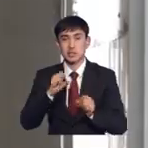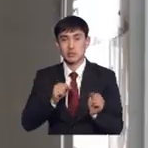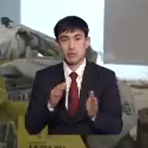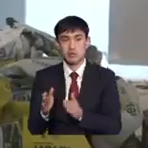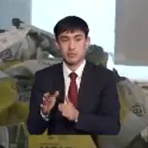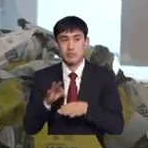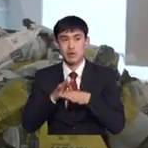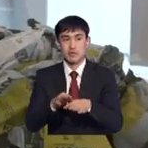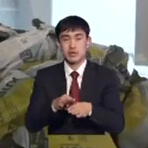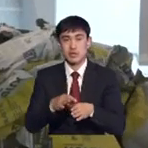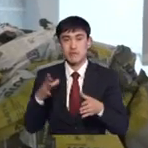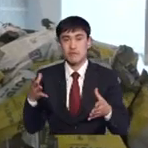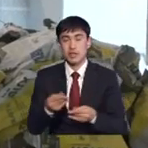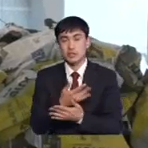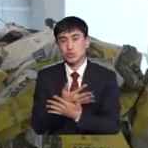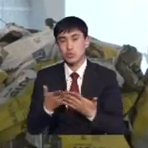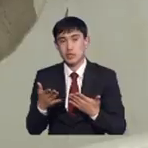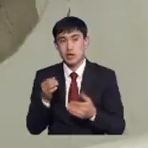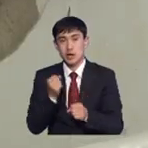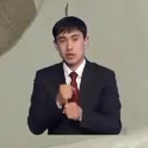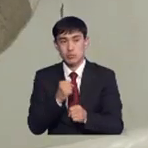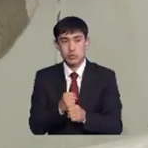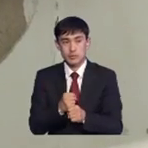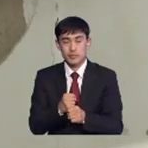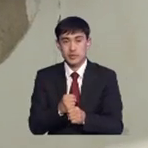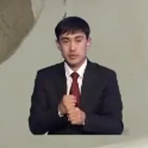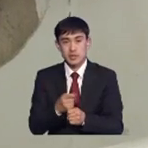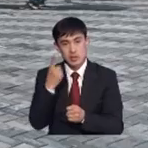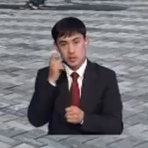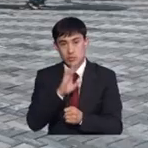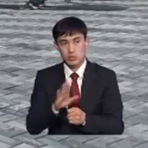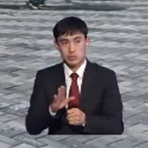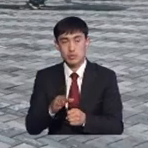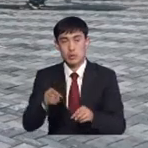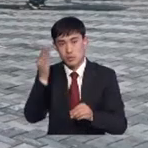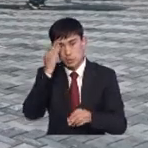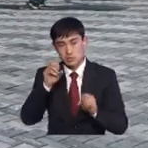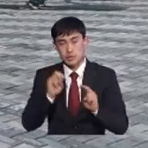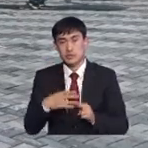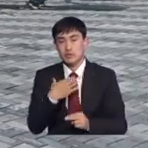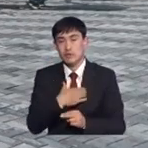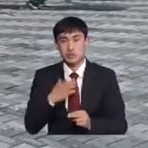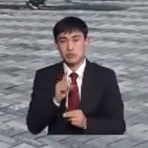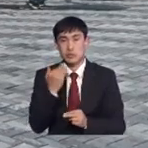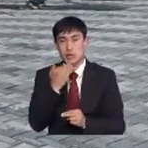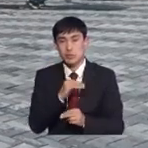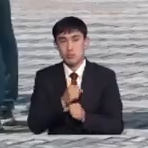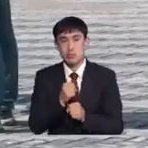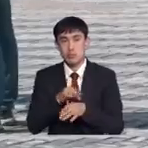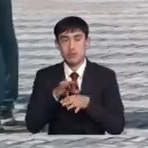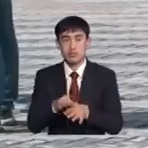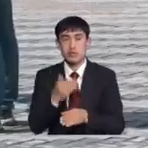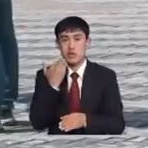нормативов, проведение влажных и других отделочных работ не рекомендуется. По мнению специалистов, очень важно, чтобы капитальный ремонт был